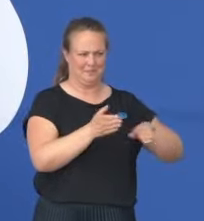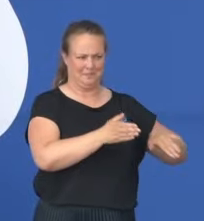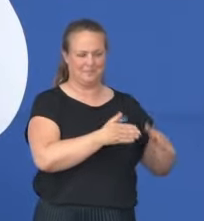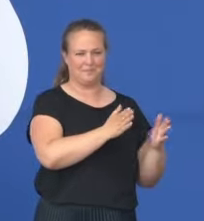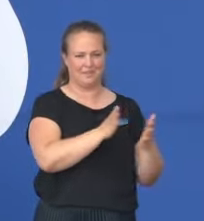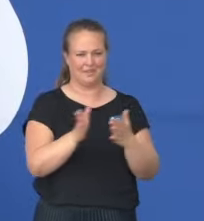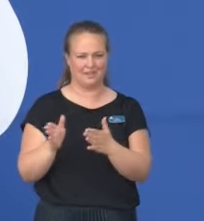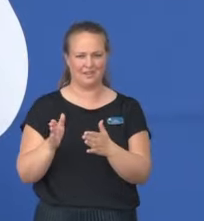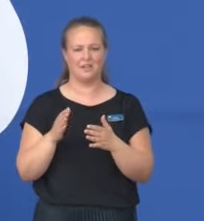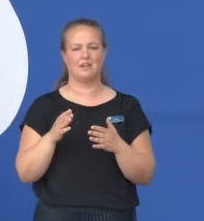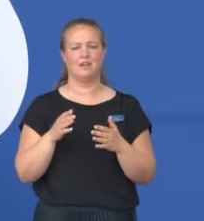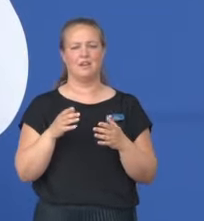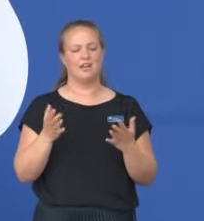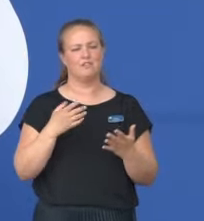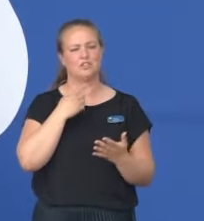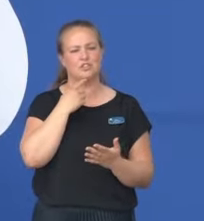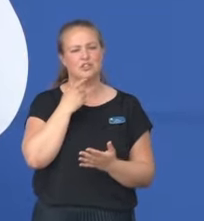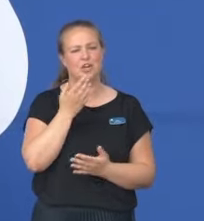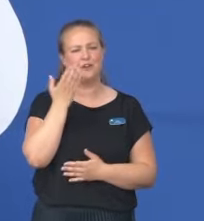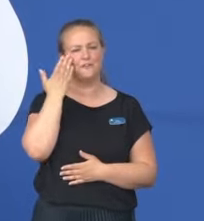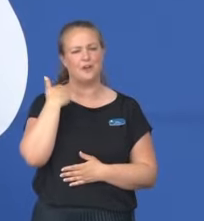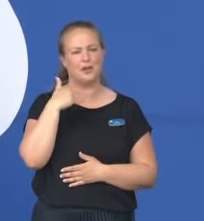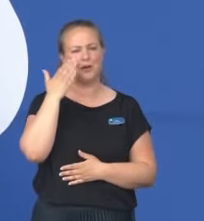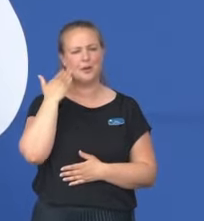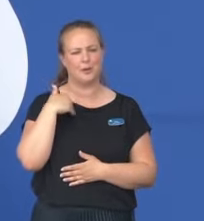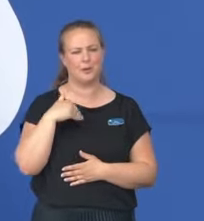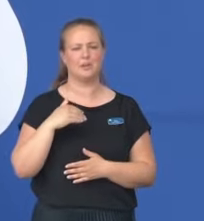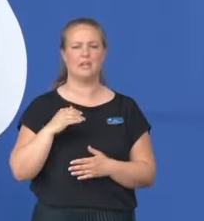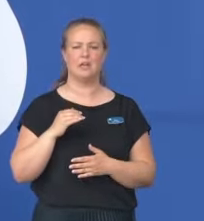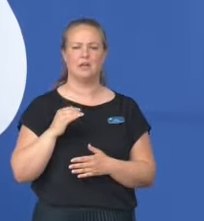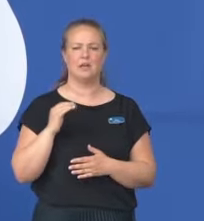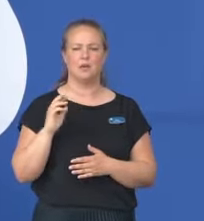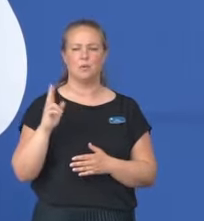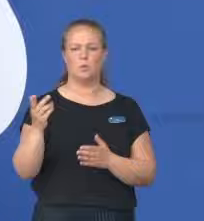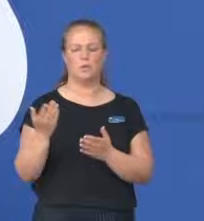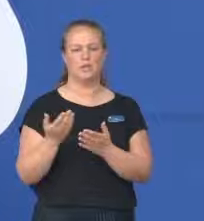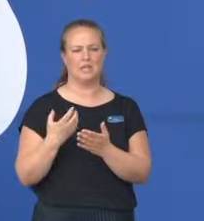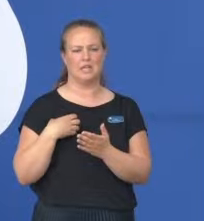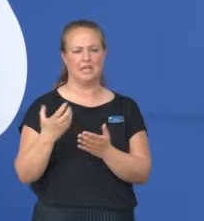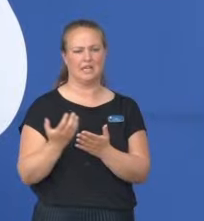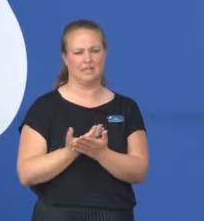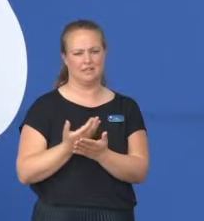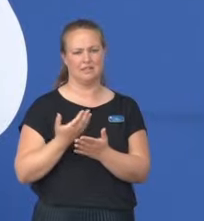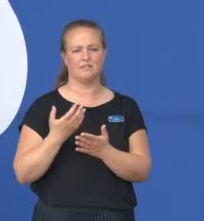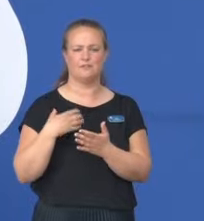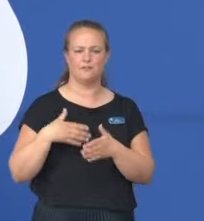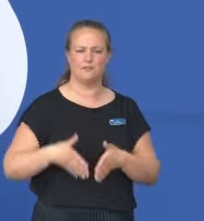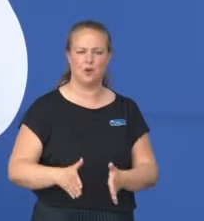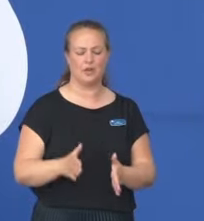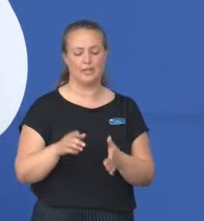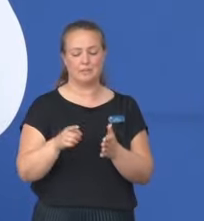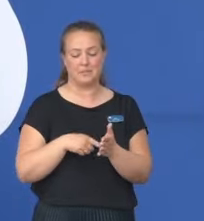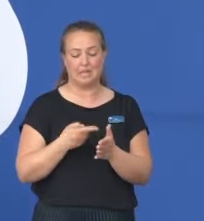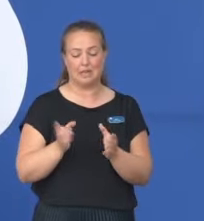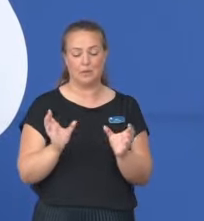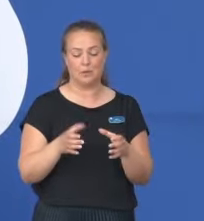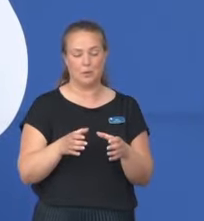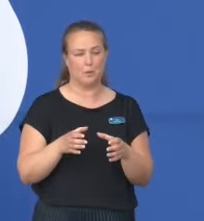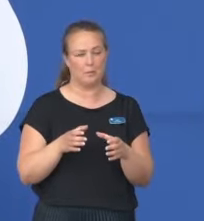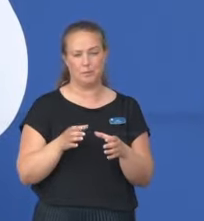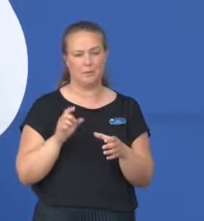ligger i fatet. Det här jag var inne på inledningsvis, att utrikesfödda särskilt inte går till valurnorna i